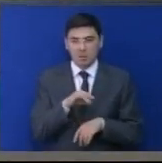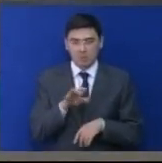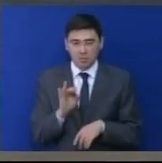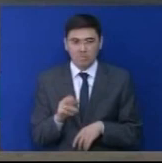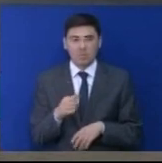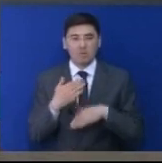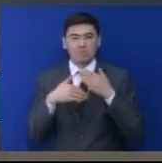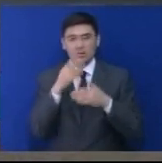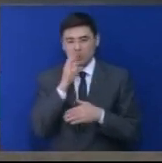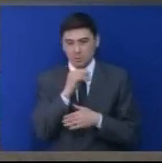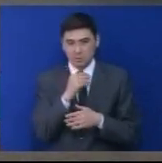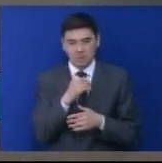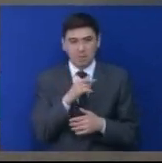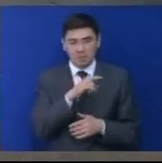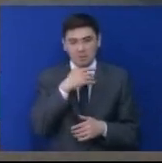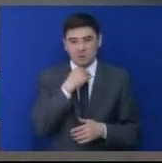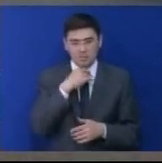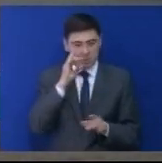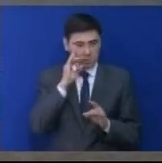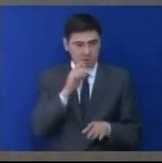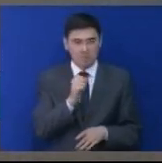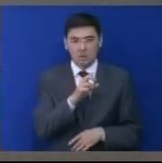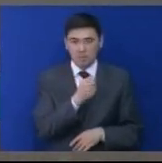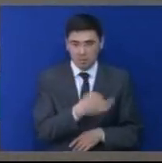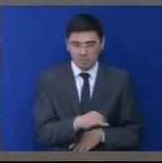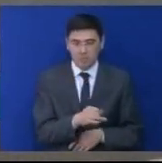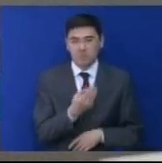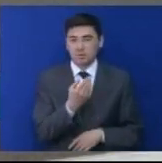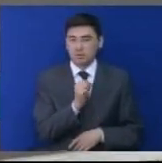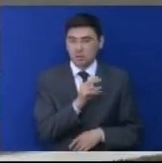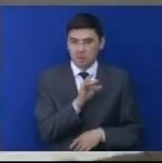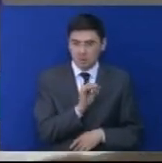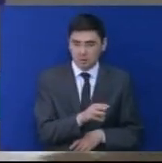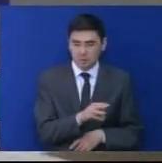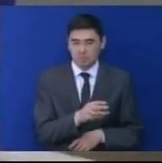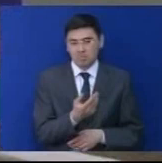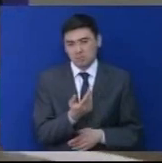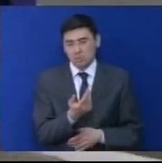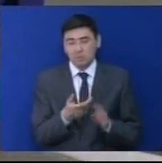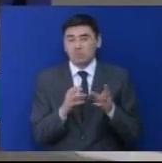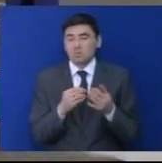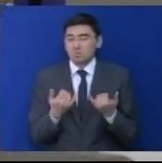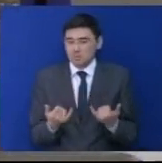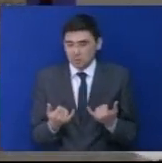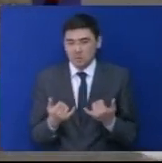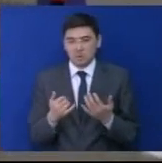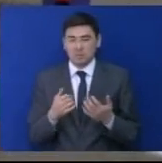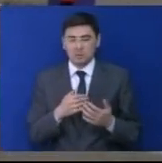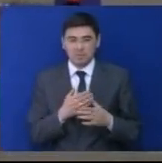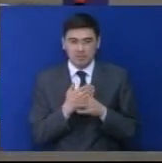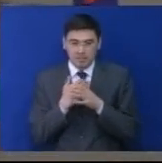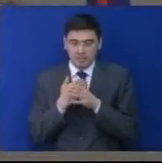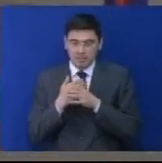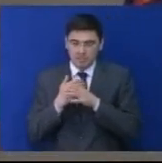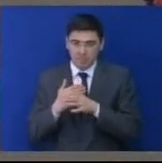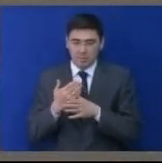известными личностями, как Абай Кунамбаев, Мухтар Ауэзов и Шакарим Кудайбердиев. Именно поэтому в нашем городе сейчас ведется активное развитие